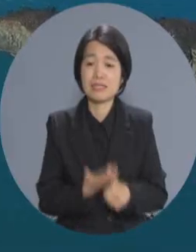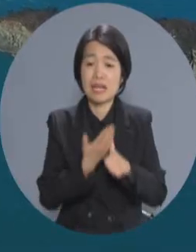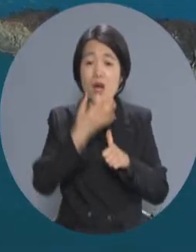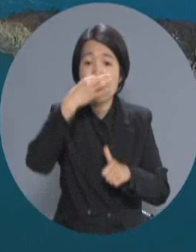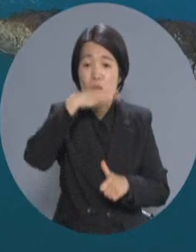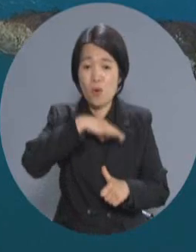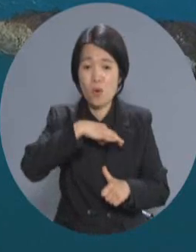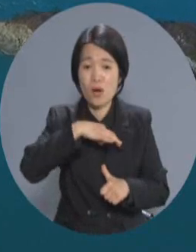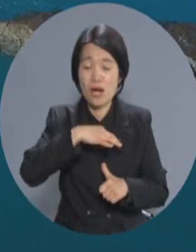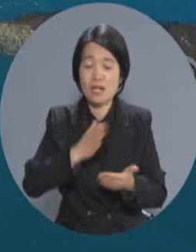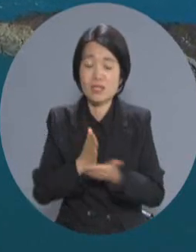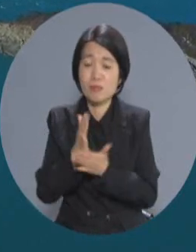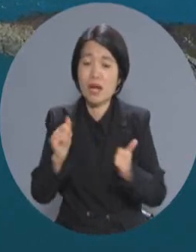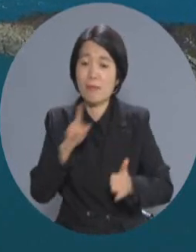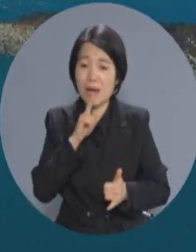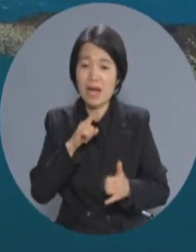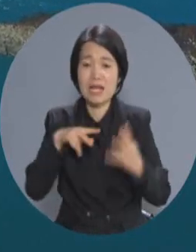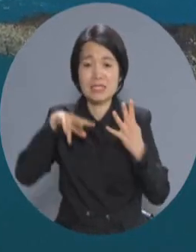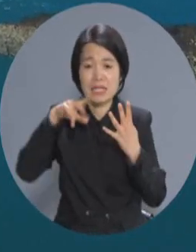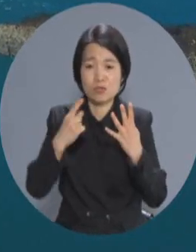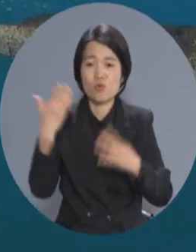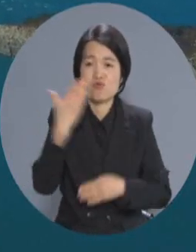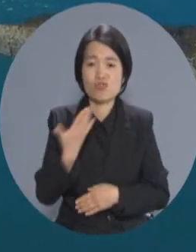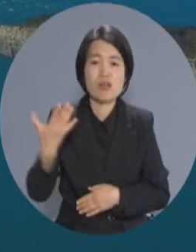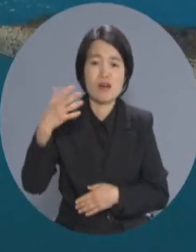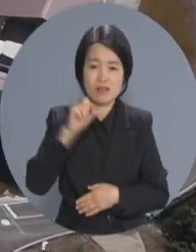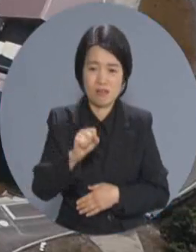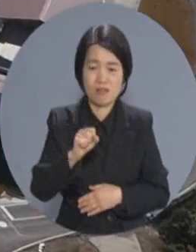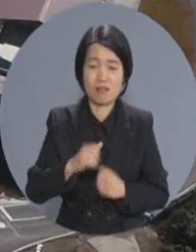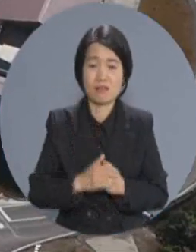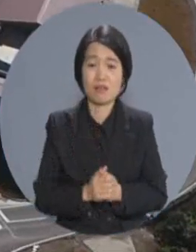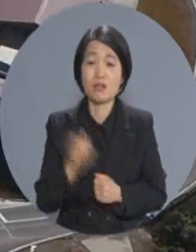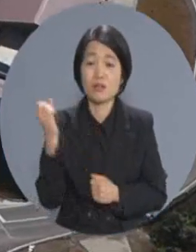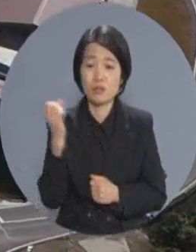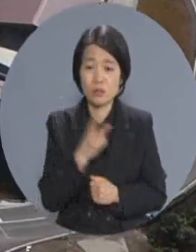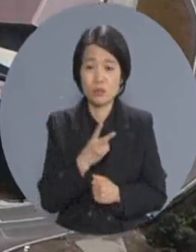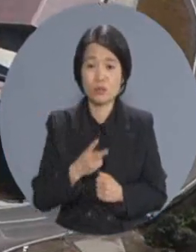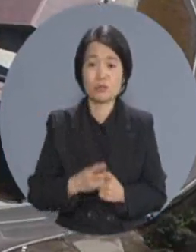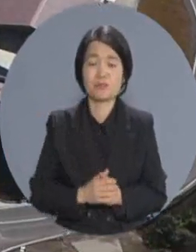유별 효과를 전문가들은 자주 구천억 정도를 보고 있습니다 그리고